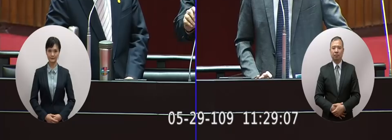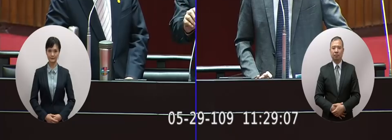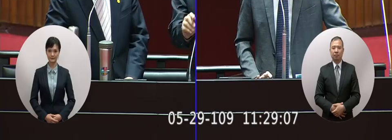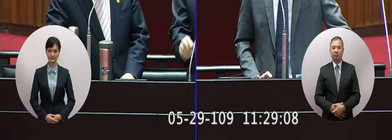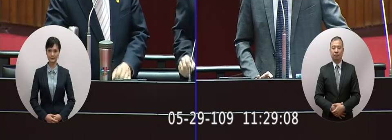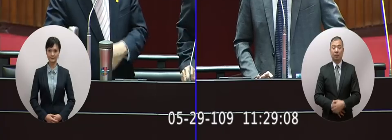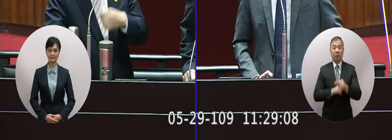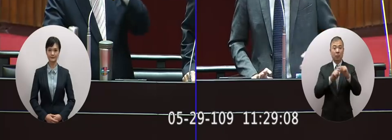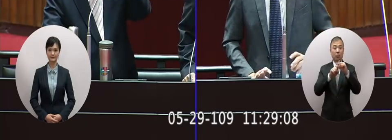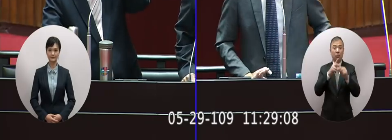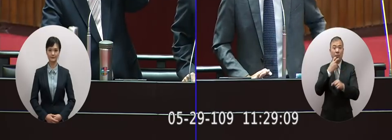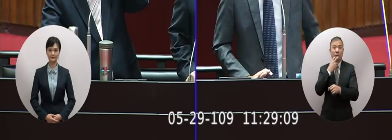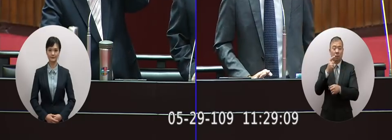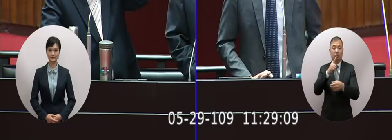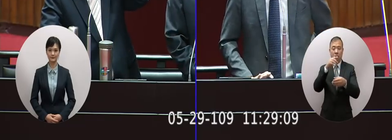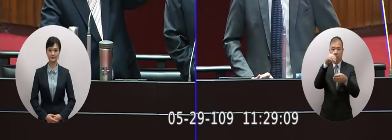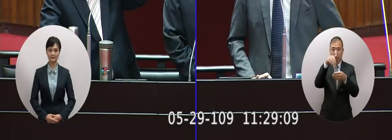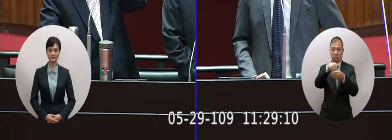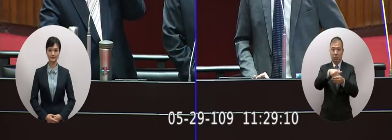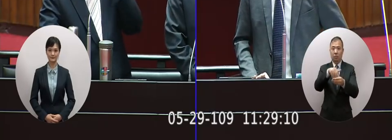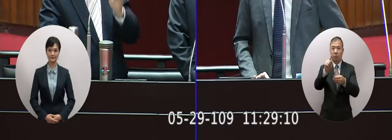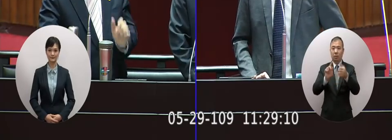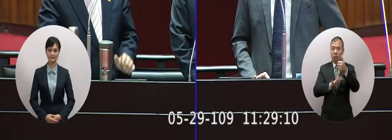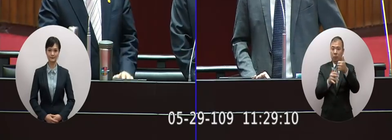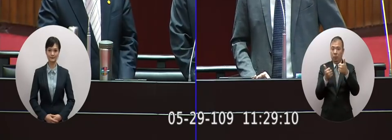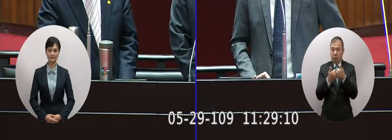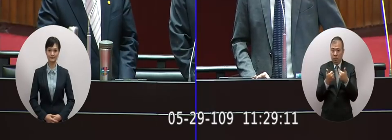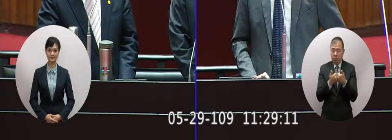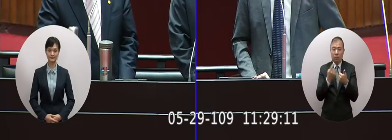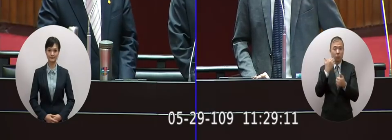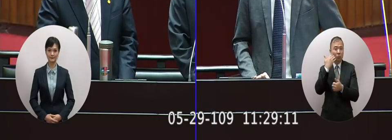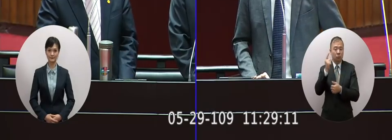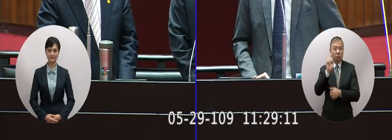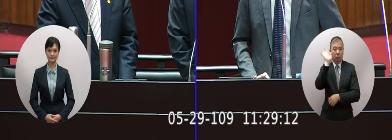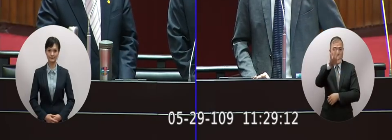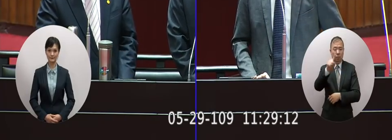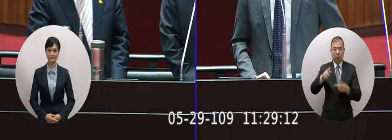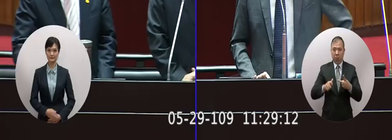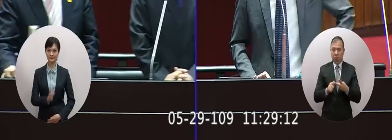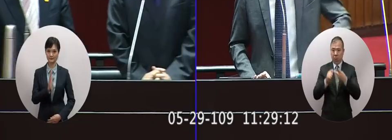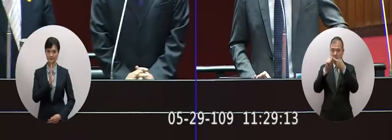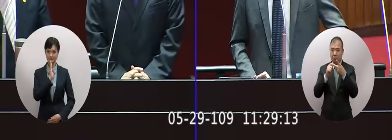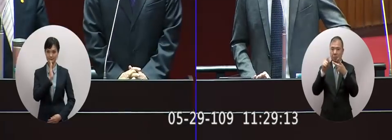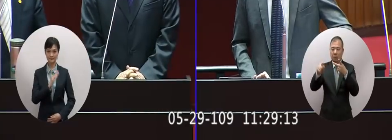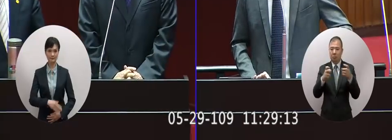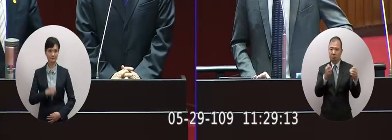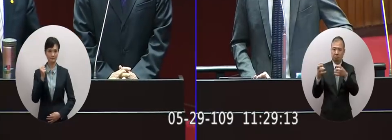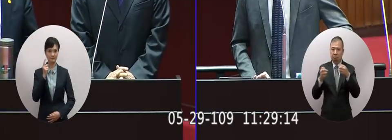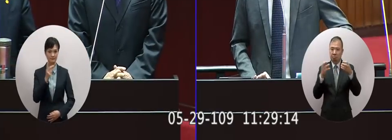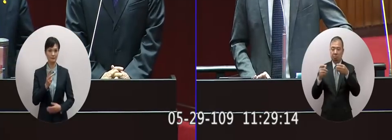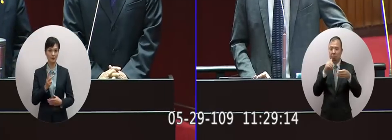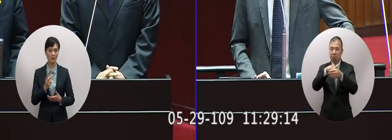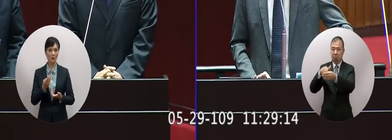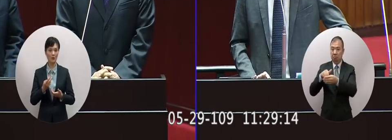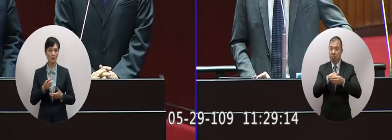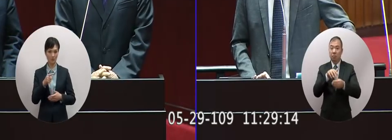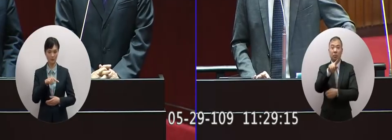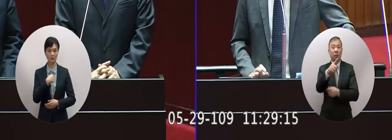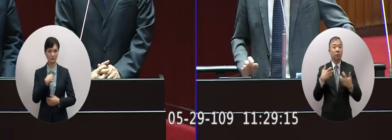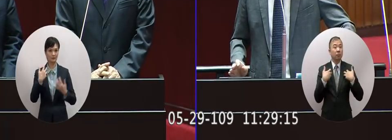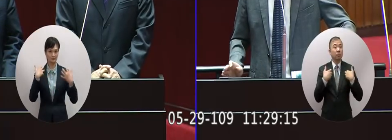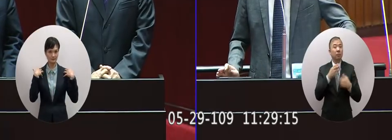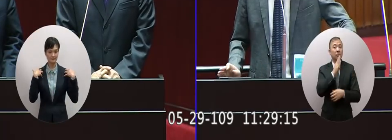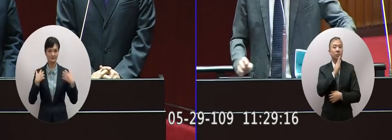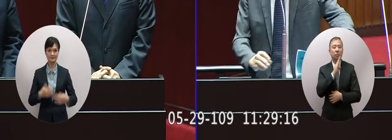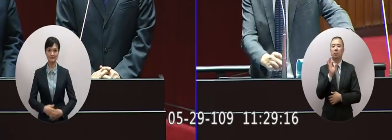中选会算是这个到时候要是做进行复决的时候是主责的机关吗？ 是的，复决的业务是由中选会。 OK， 好，谢谢。好，